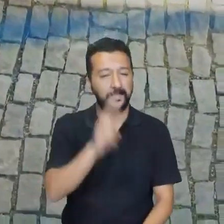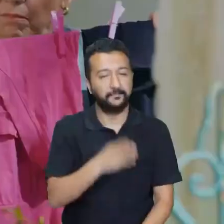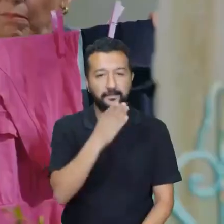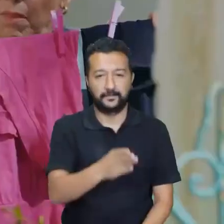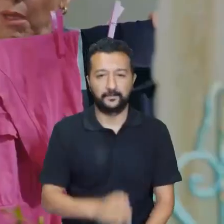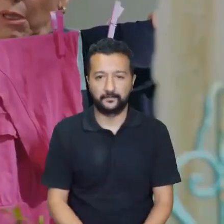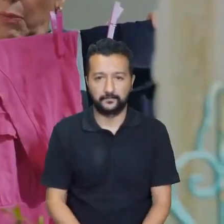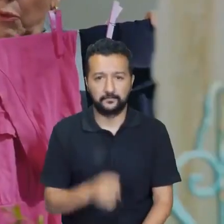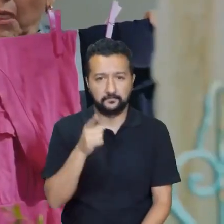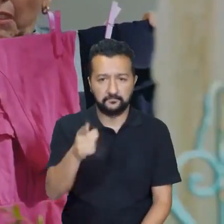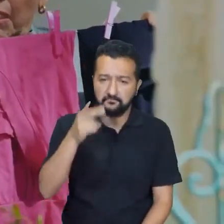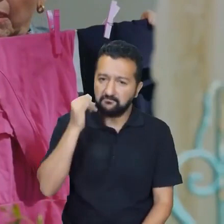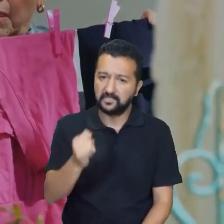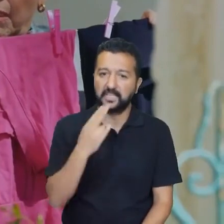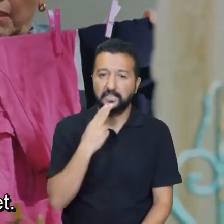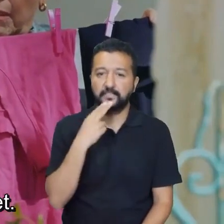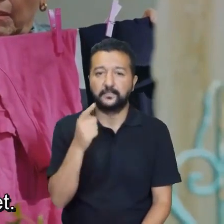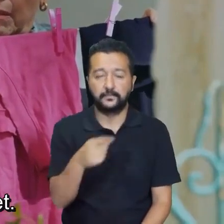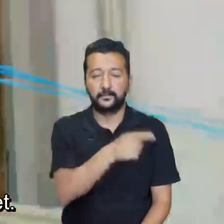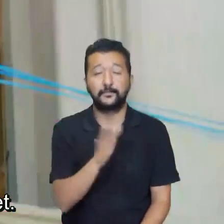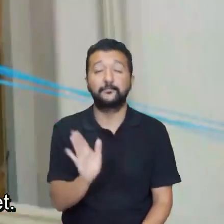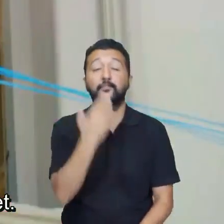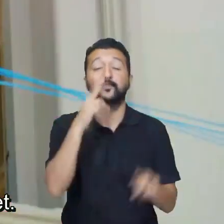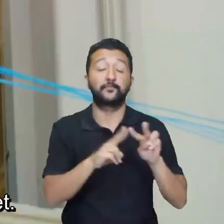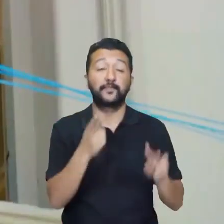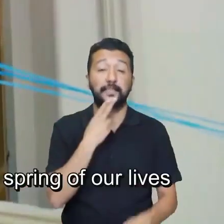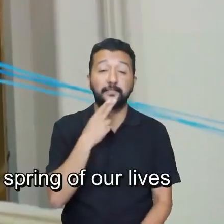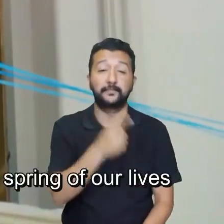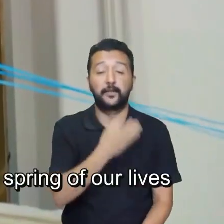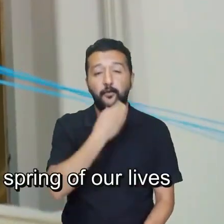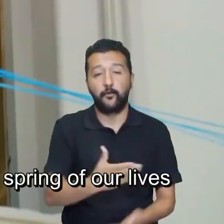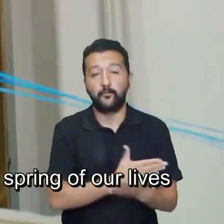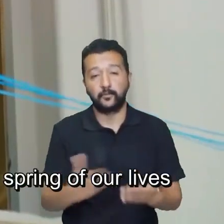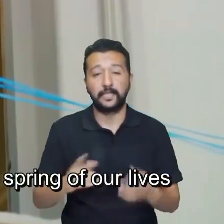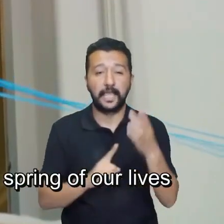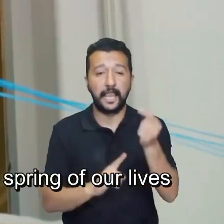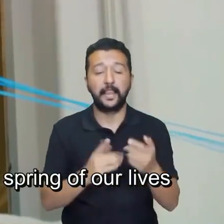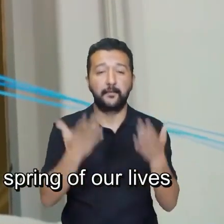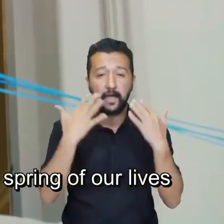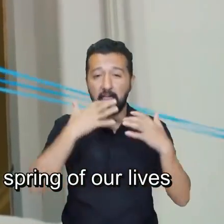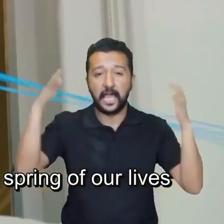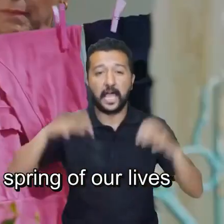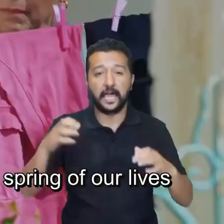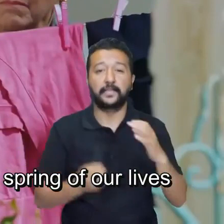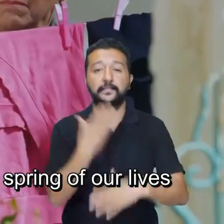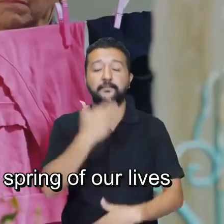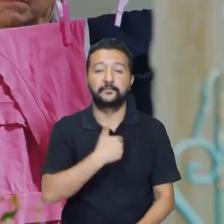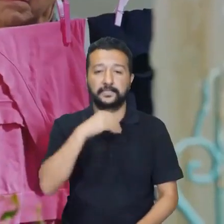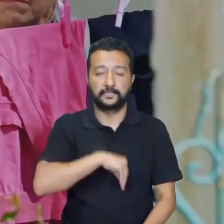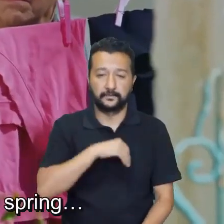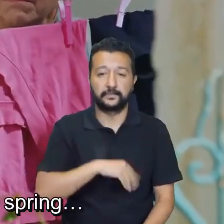vallahi. Mendebur karı. Boş ver Mürvet Hanım. Ömrümüzün ilk baharında kar yağdırdılar